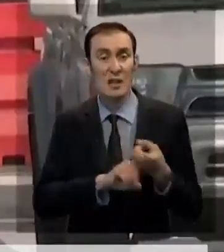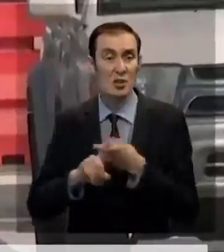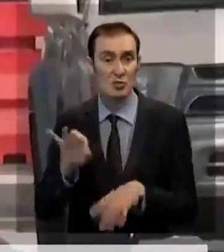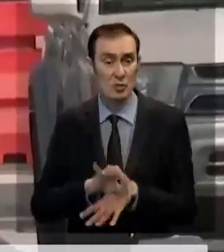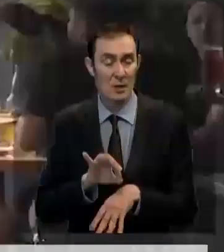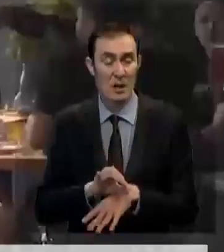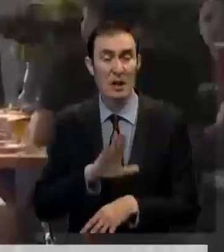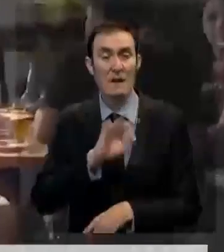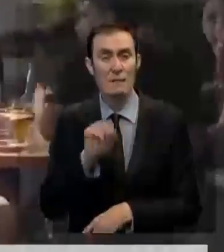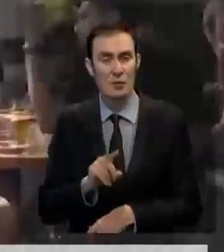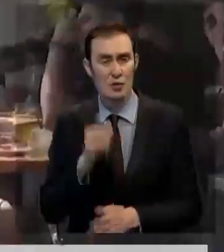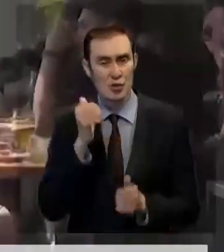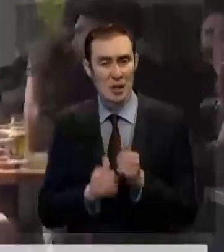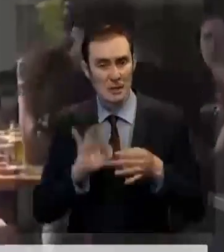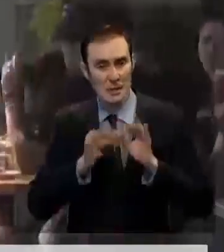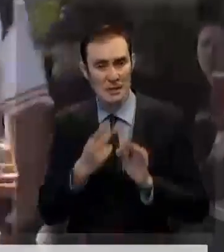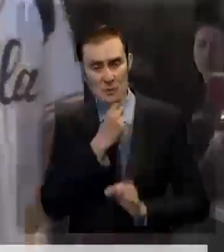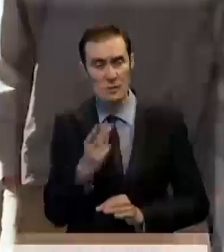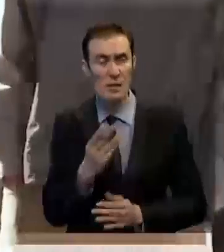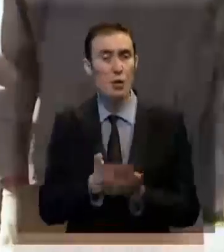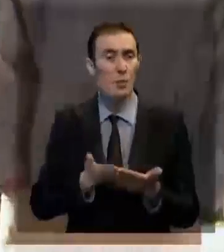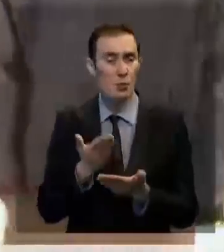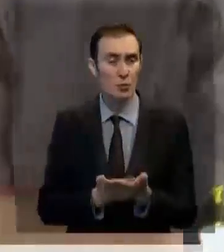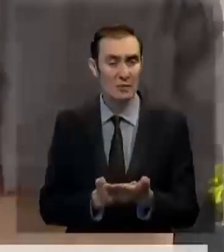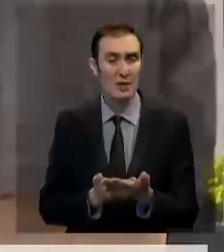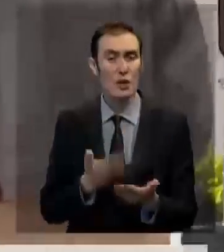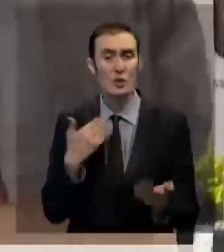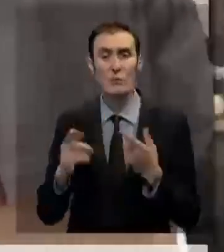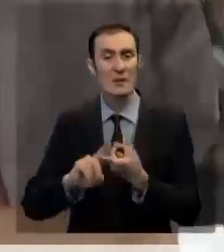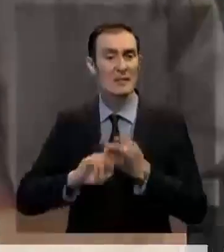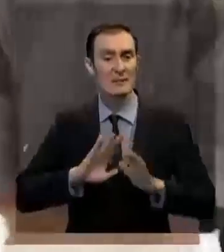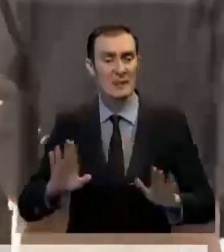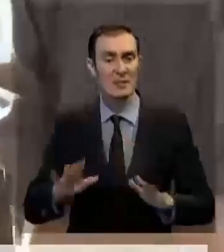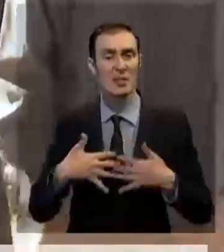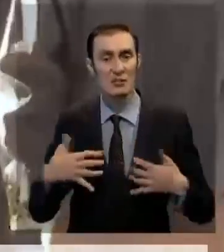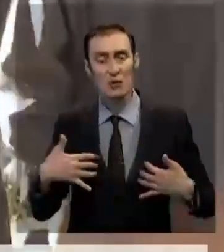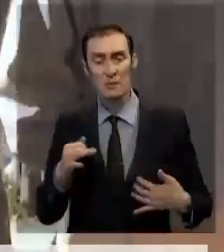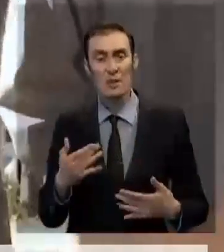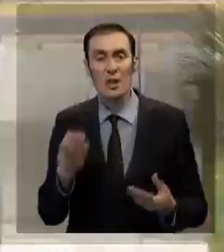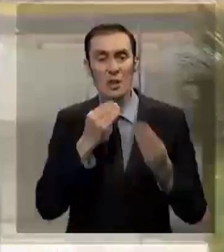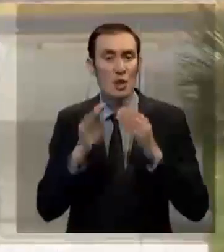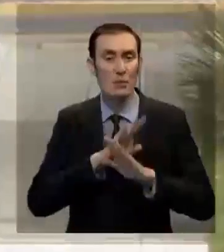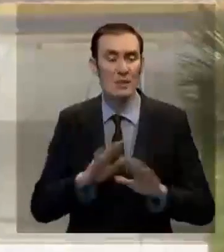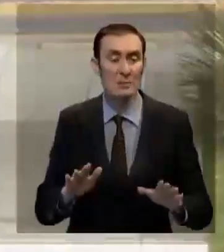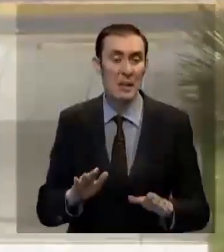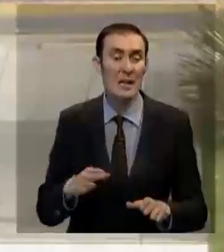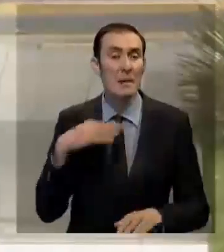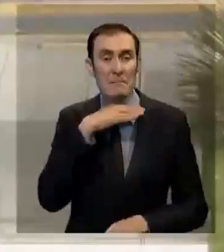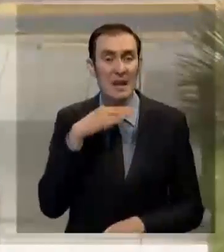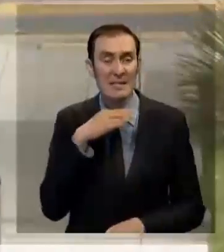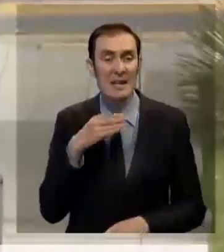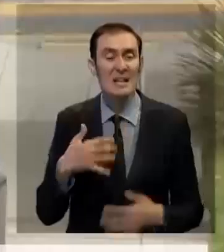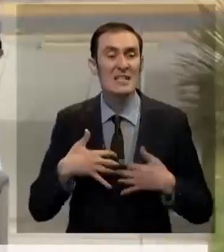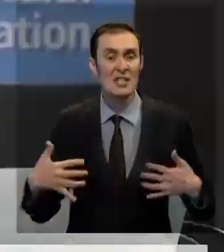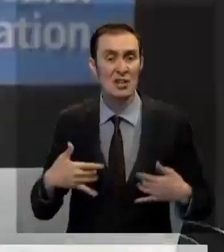зараженных. ВОЗ тщательно следят за ситуацией и рекомендуют не контактировать с больными животными и не употреблять в пищу мясо